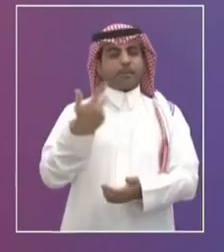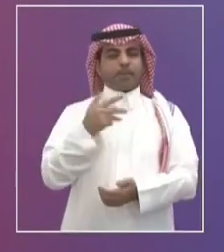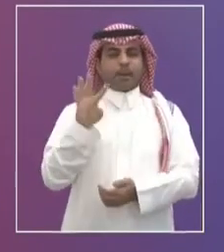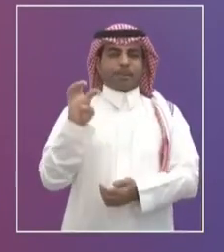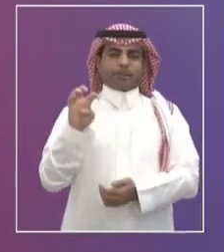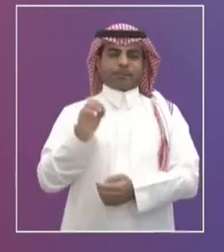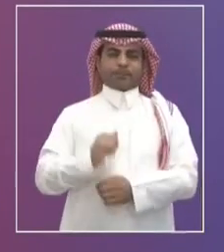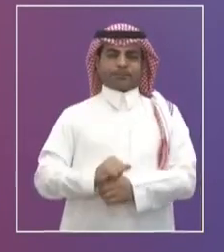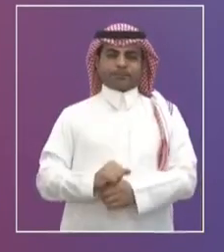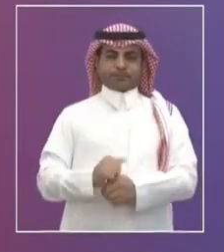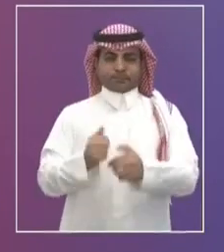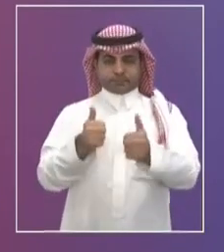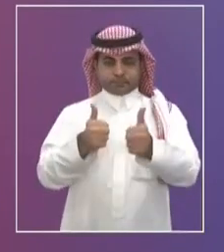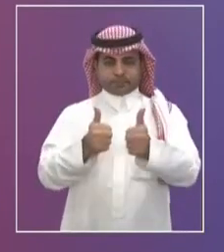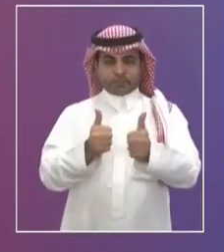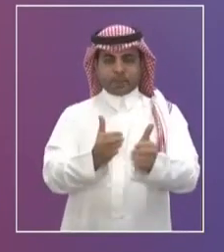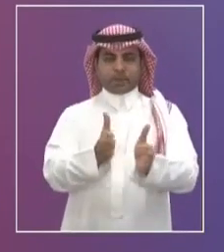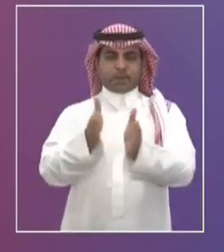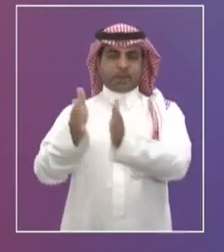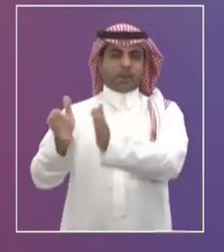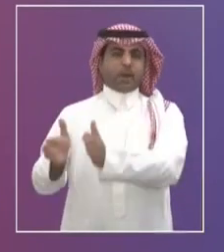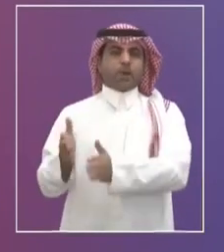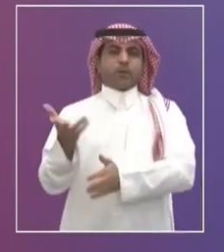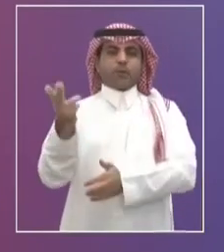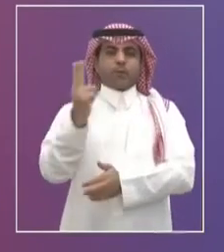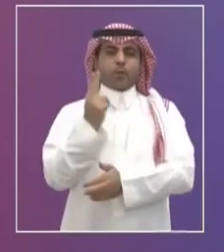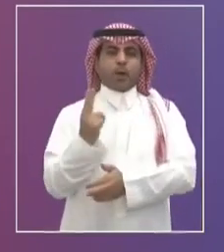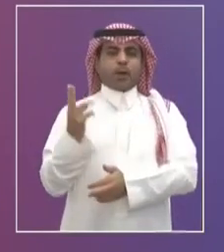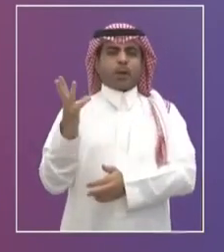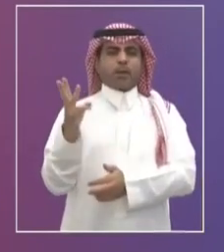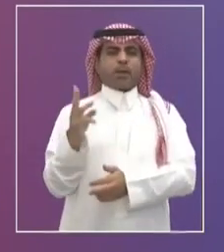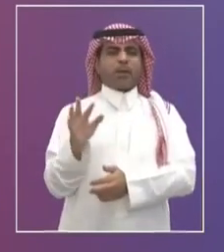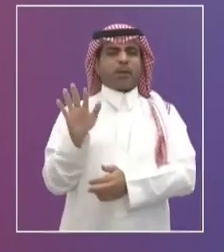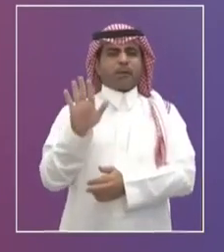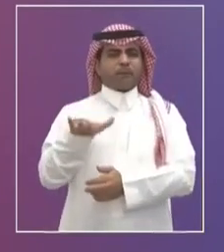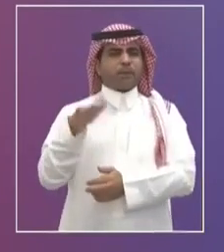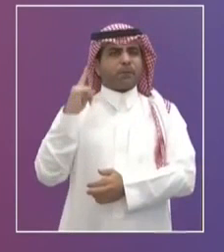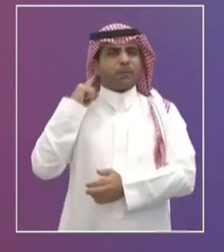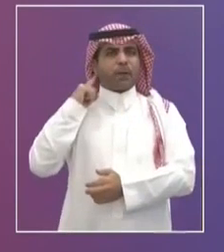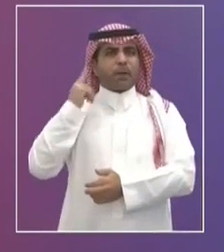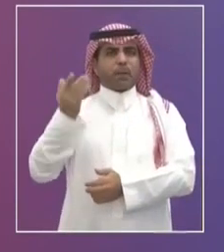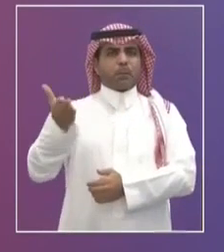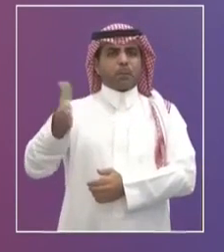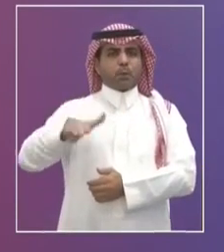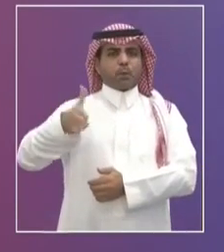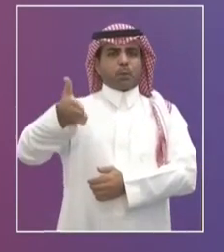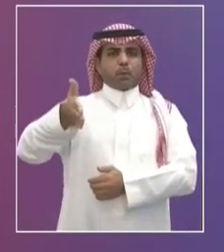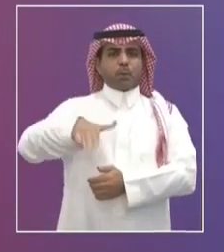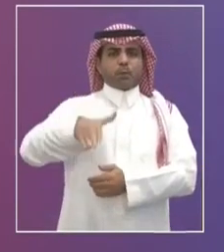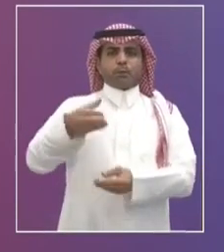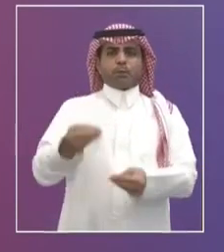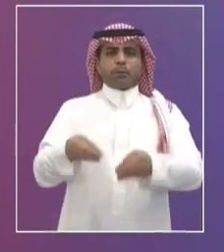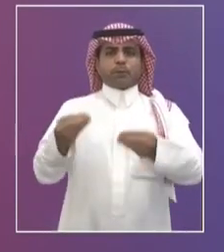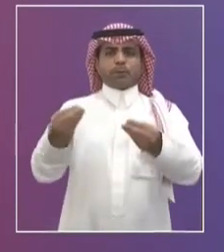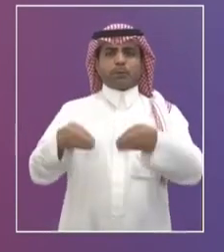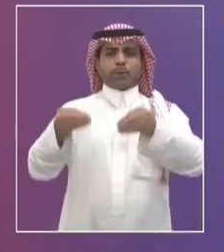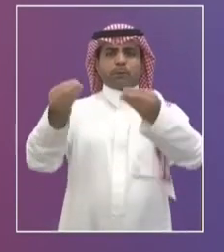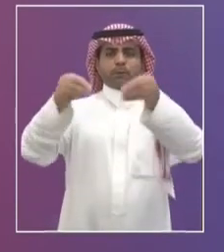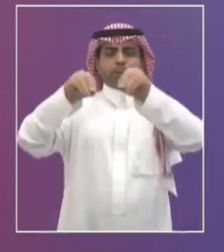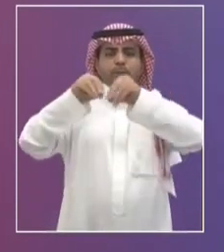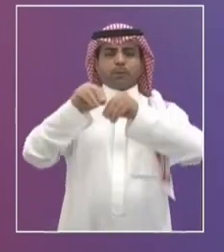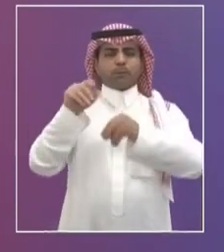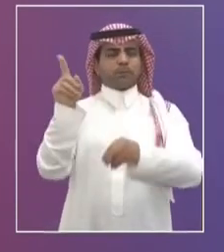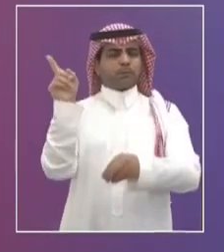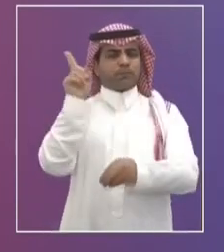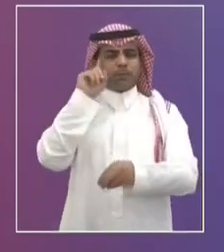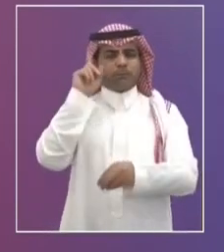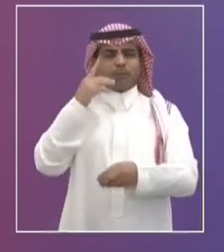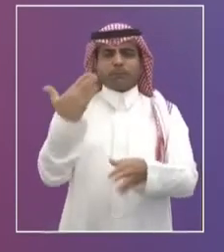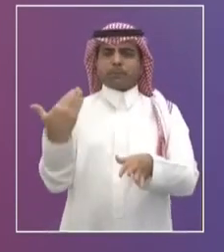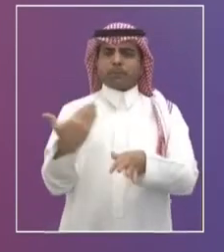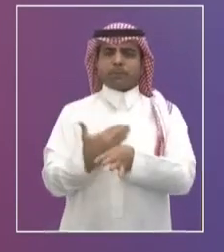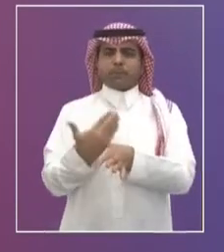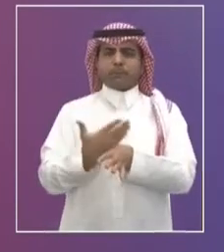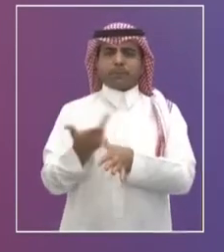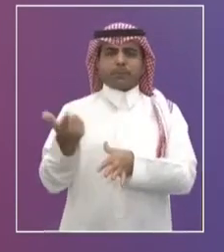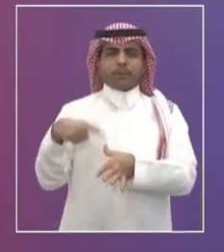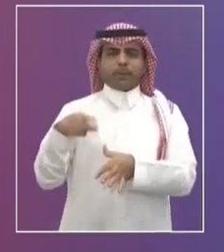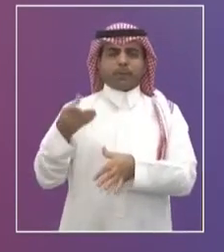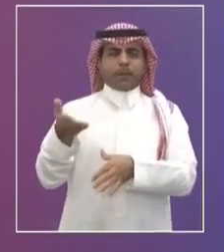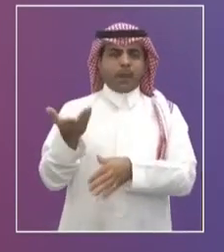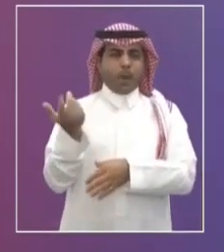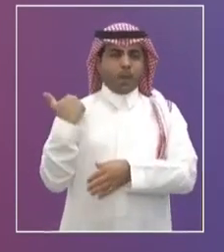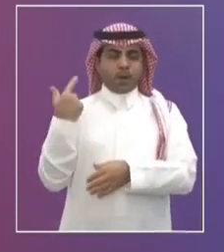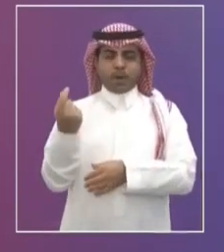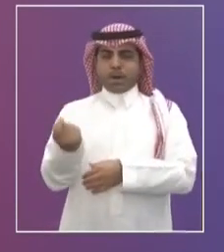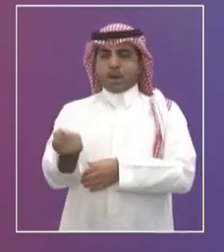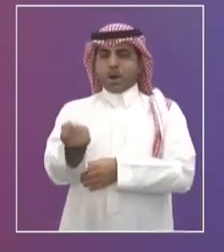سؤال أيضا يتعلق بارتفاع أعداد الوفيات، هل هنالك ارتفاع لأعداد الوفيات حاليا؟ هل هو مرتبط باستخدام بعض